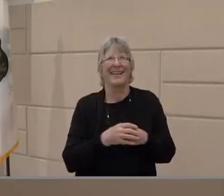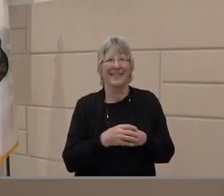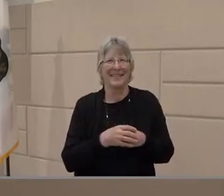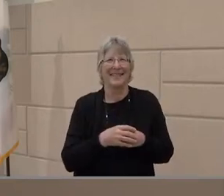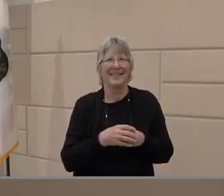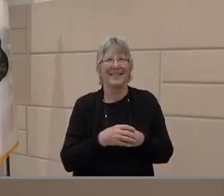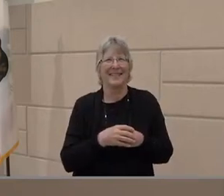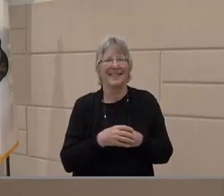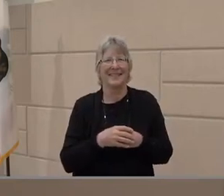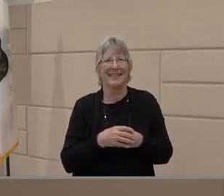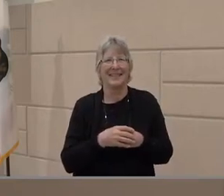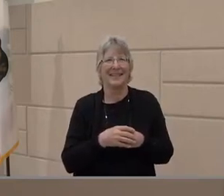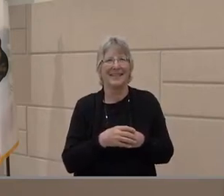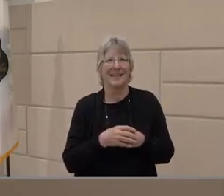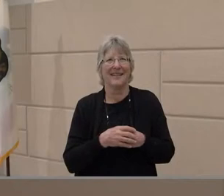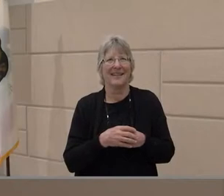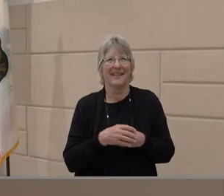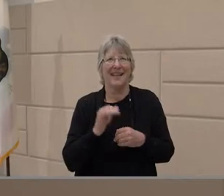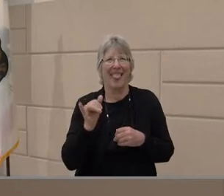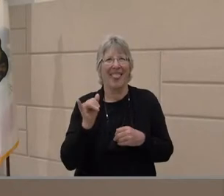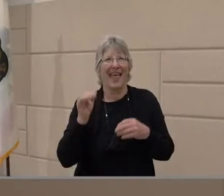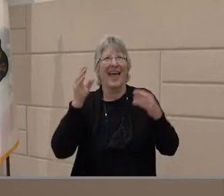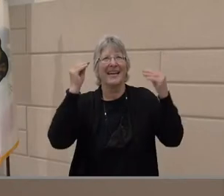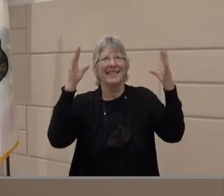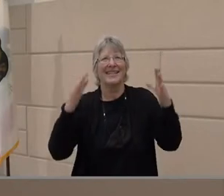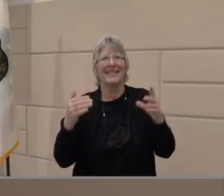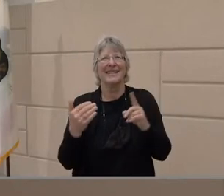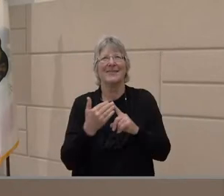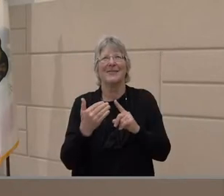លគេមានការបង្ហាត់ជាពីរភាសា